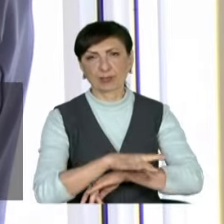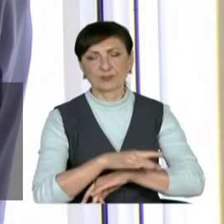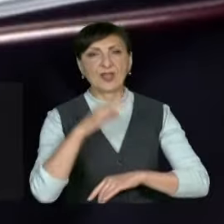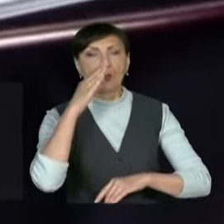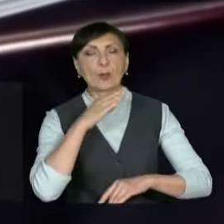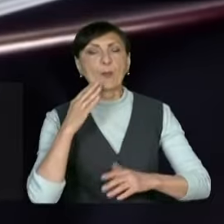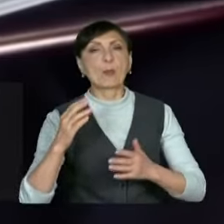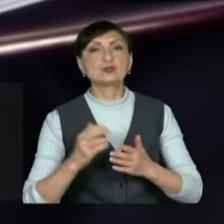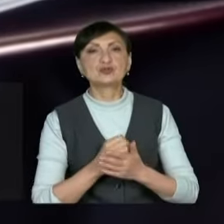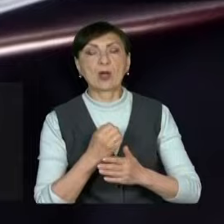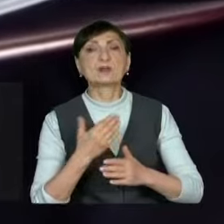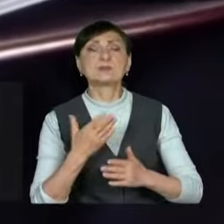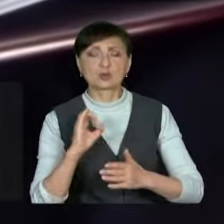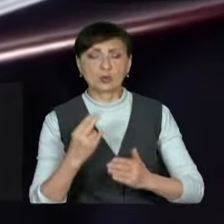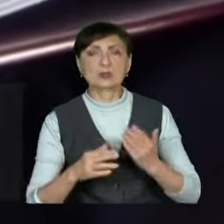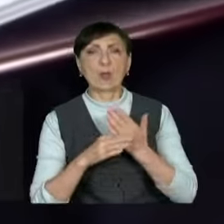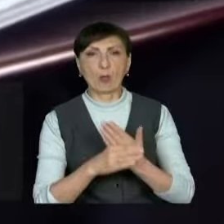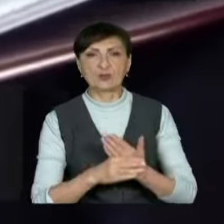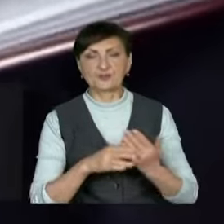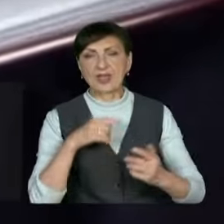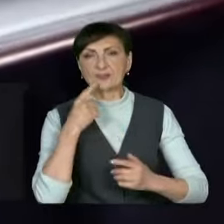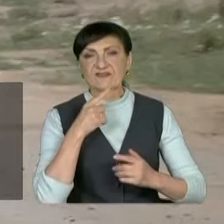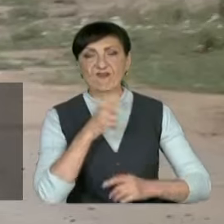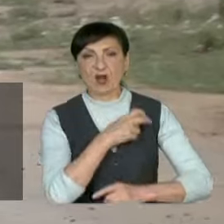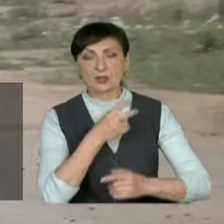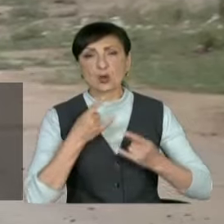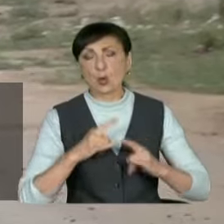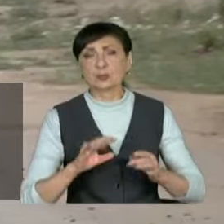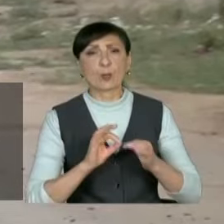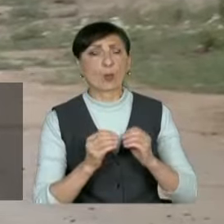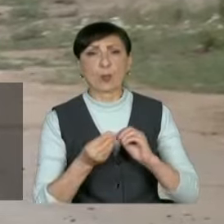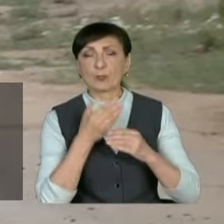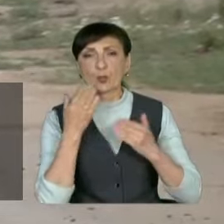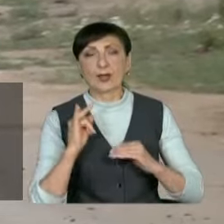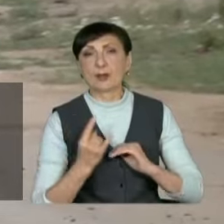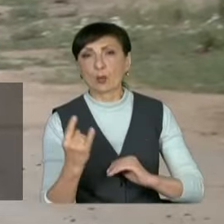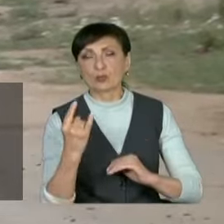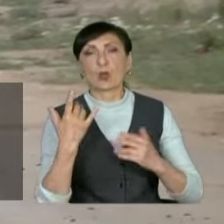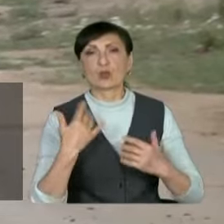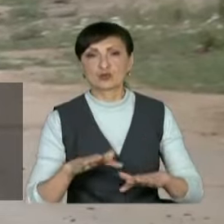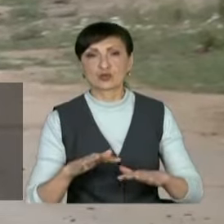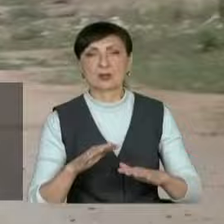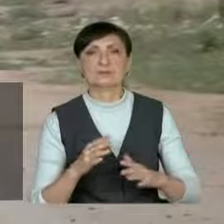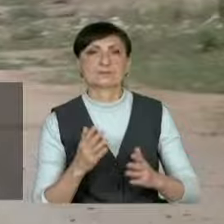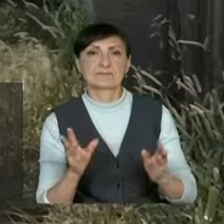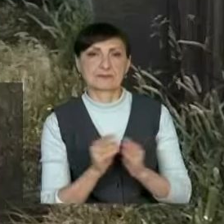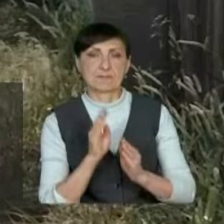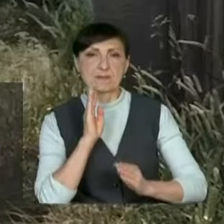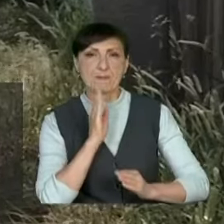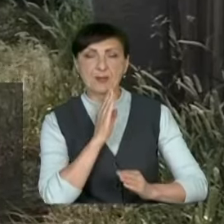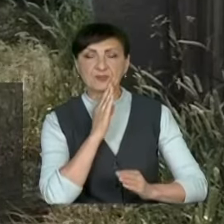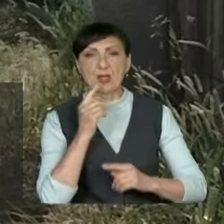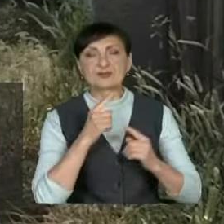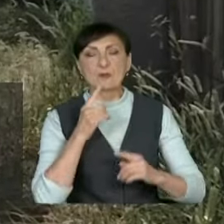Родители получают адресную соцпомощь. По словам врачей, роды прошли без осложнений. Новорожденная малышка сейчас с новоиспеченной мамой. По